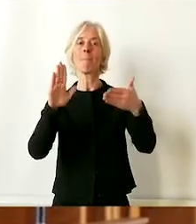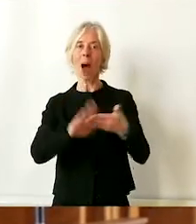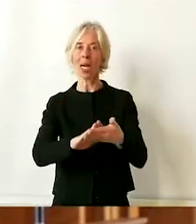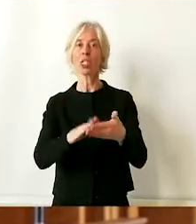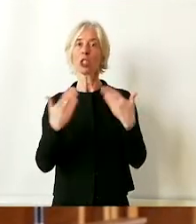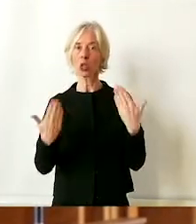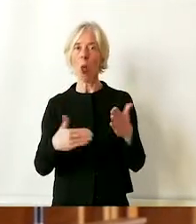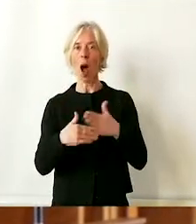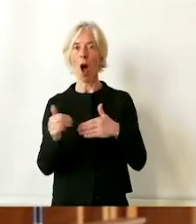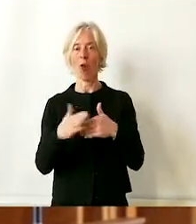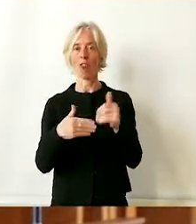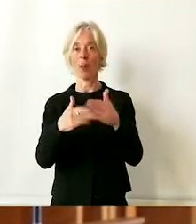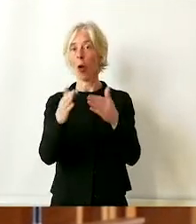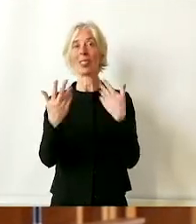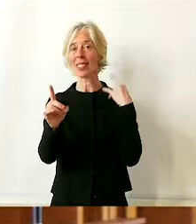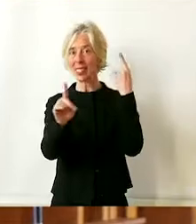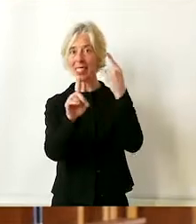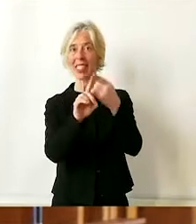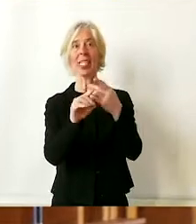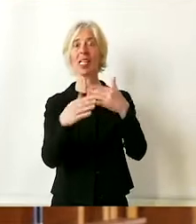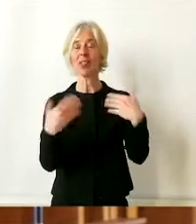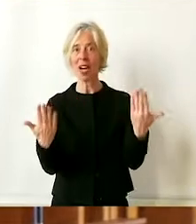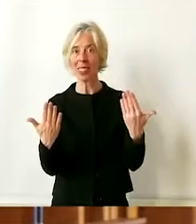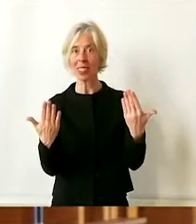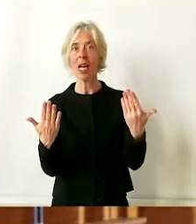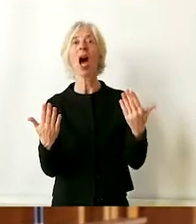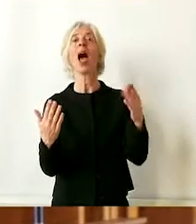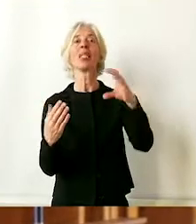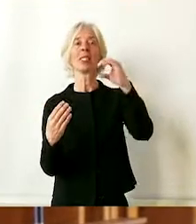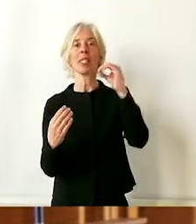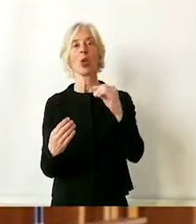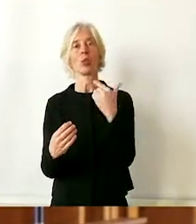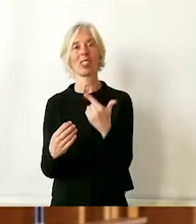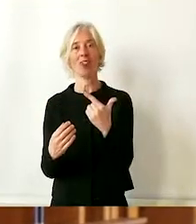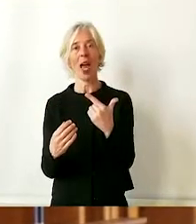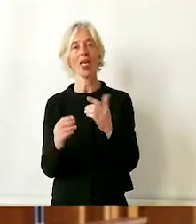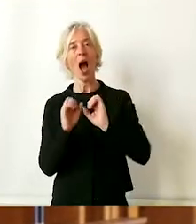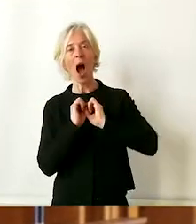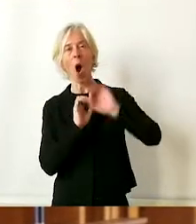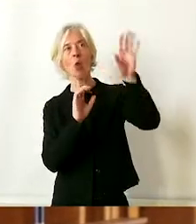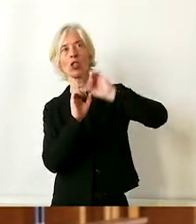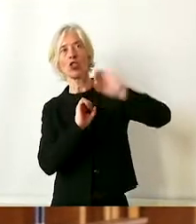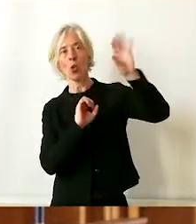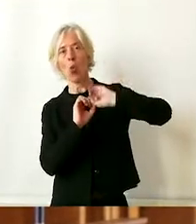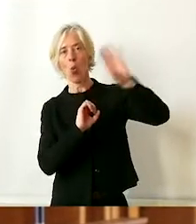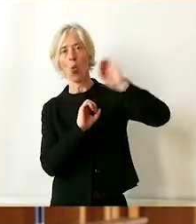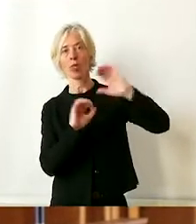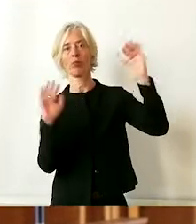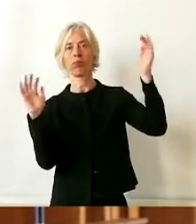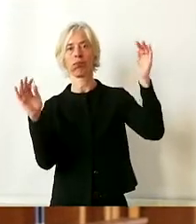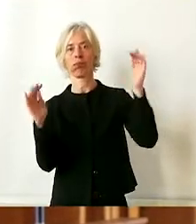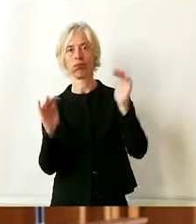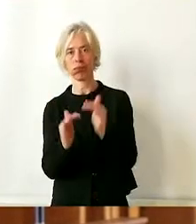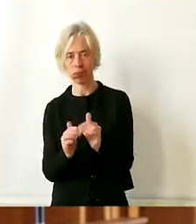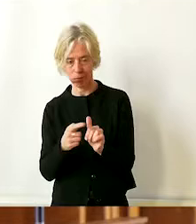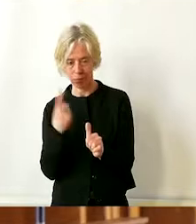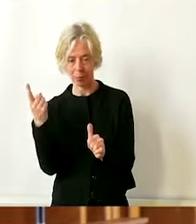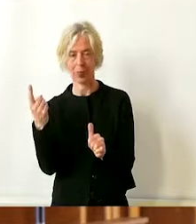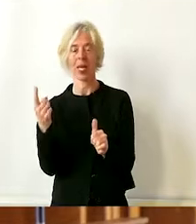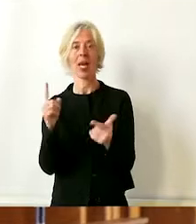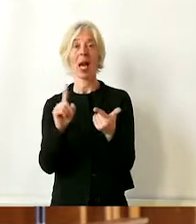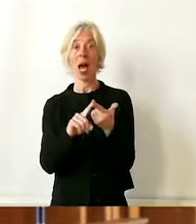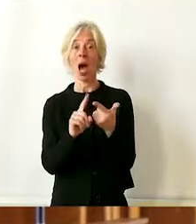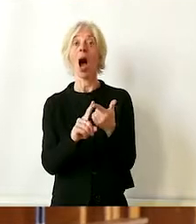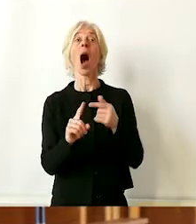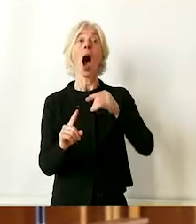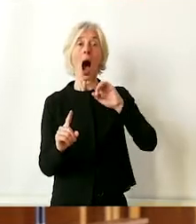lokalen Emissionen zu senken in Augsburg. Das Ziel 9,7 Gigawattonnen fiel schon. Das zweite Ziel ist aber